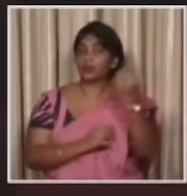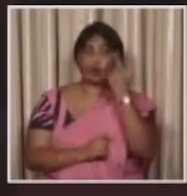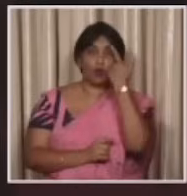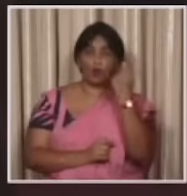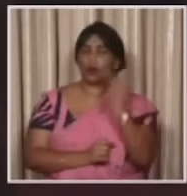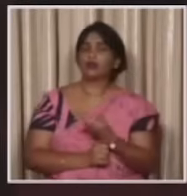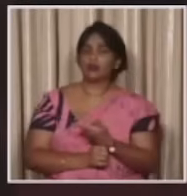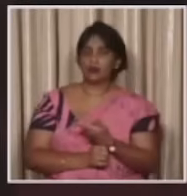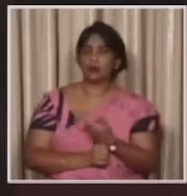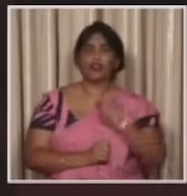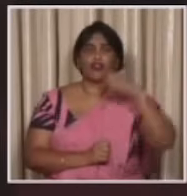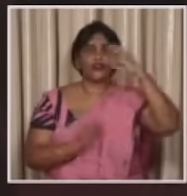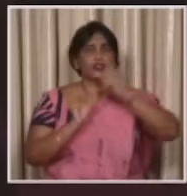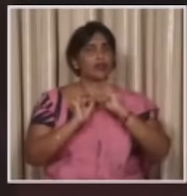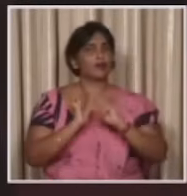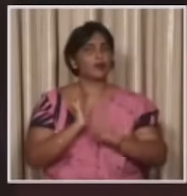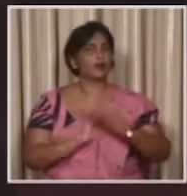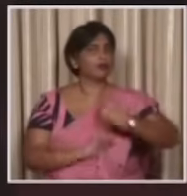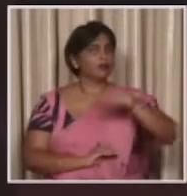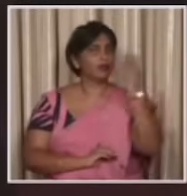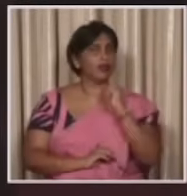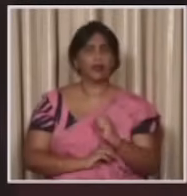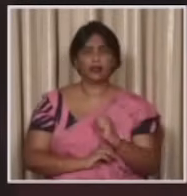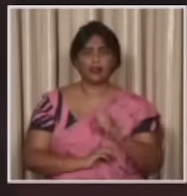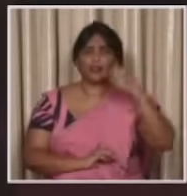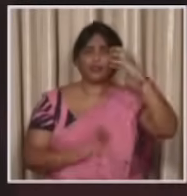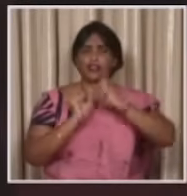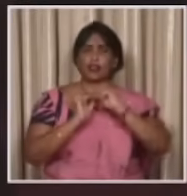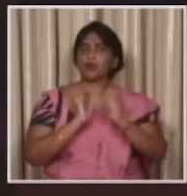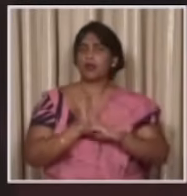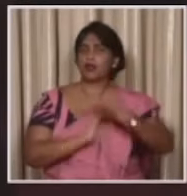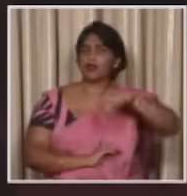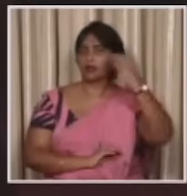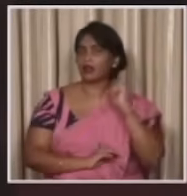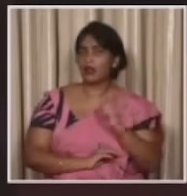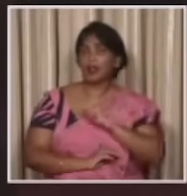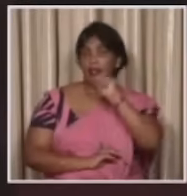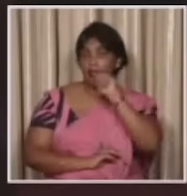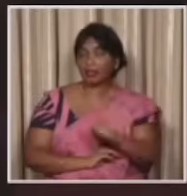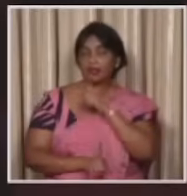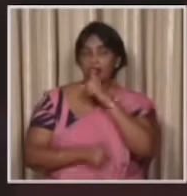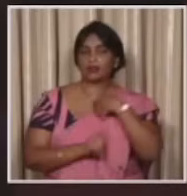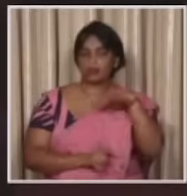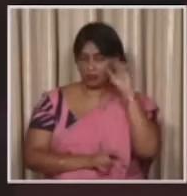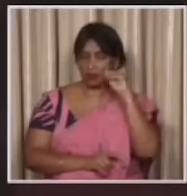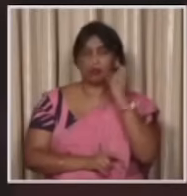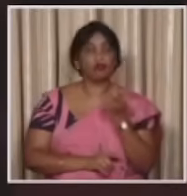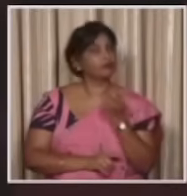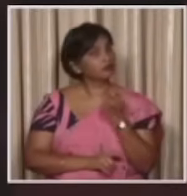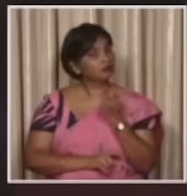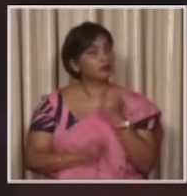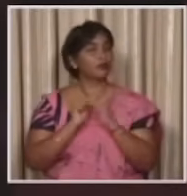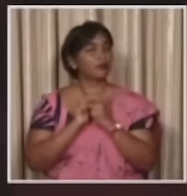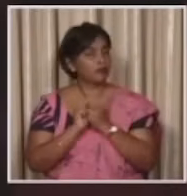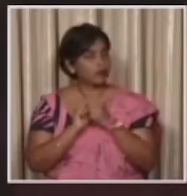කුලියට. අපිට විදුලි බිල වැඩි කරන්න උනේ ඇයි? විදුලි බිල වැඩි කරන්න උනේ ඇයි? ඇත්ත කතාව අපි තේරුම් ගන්න. ආර්ථික